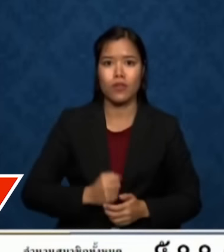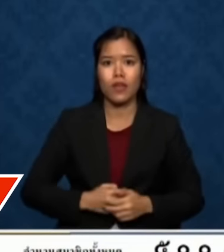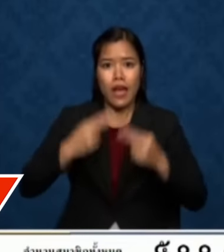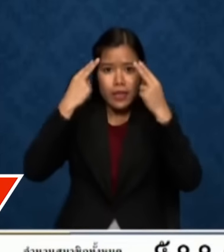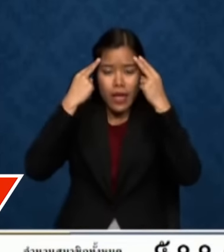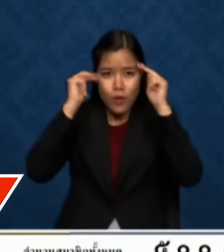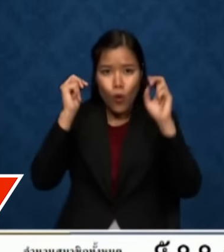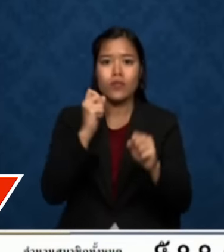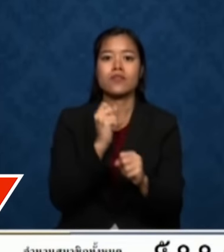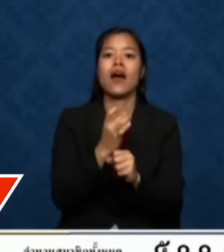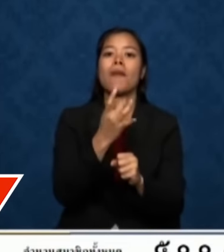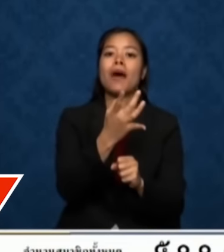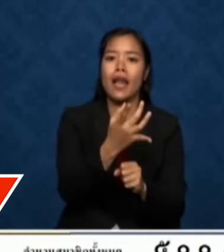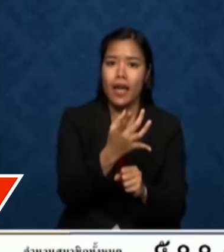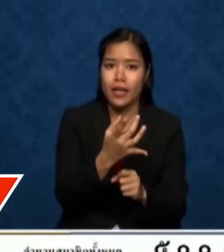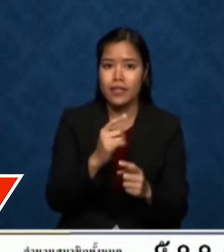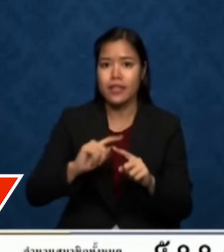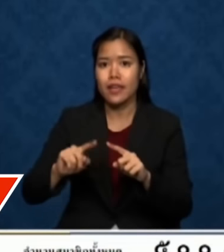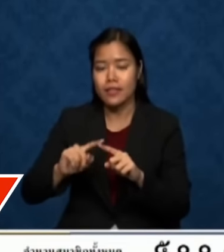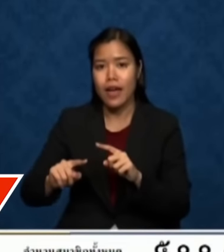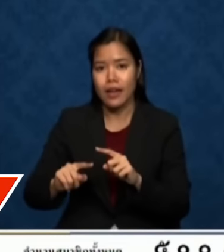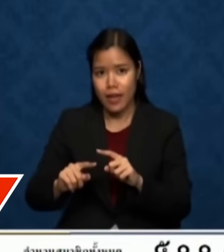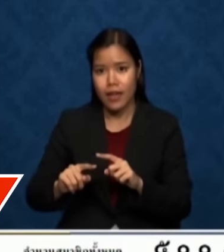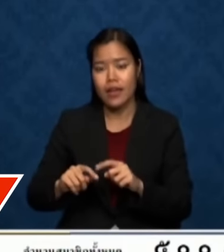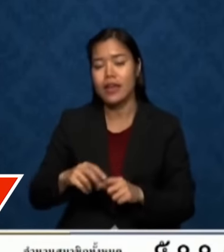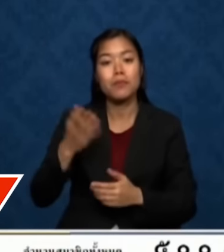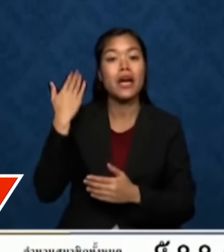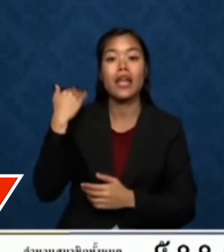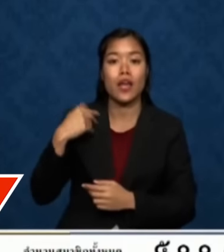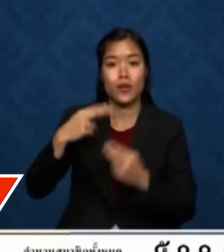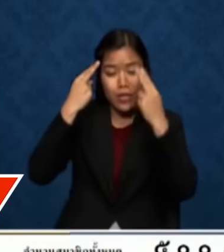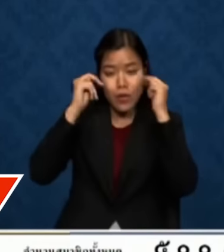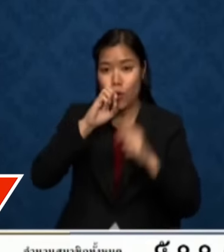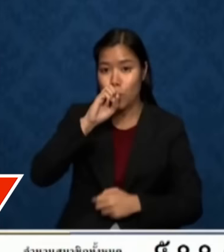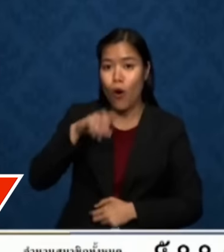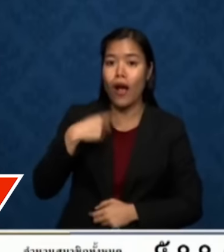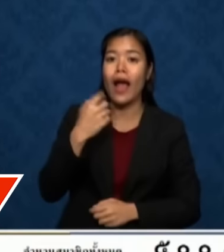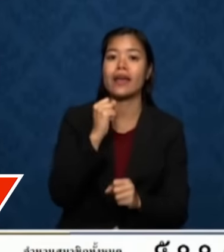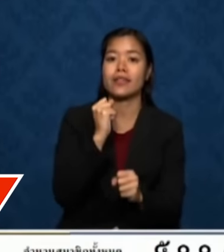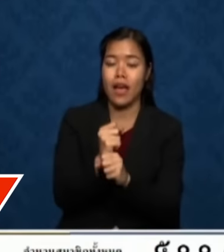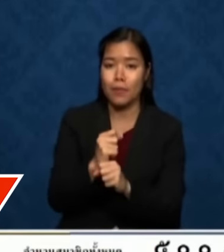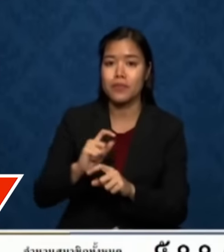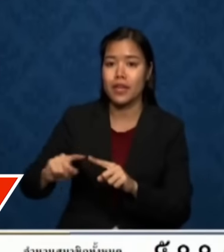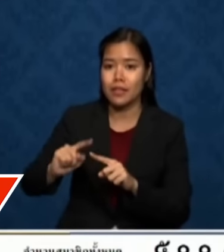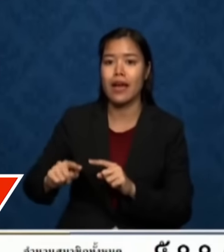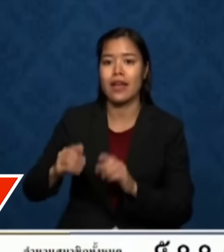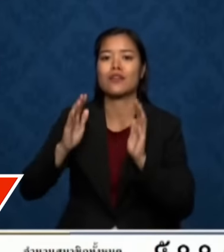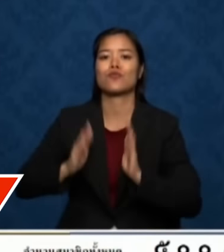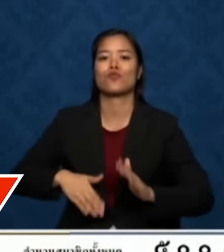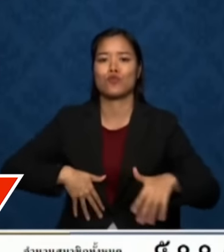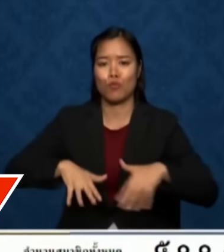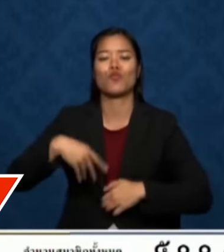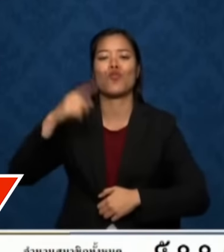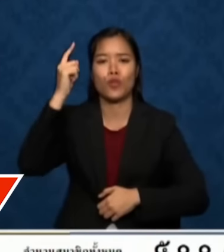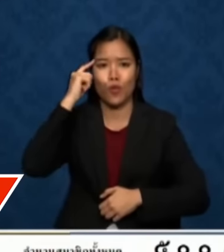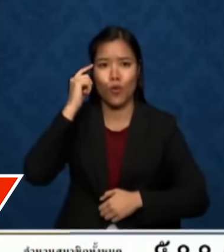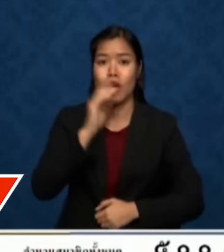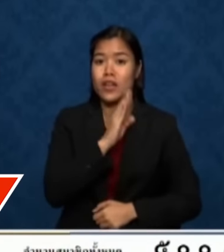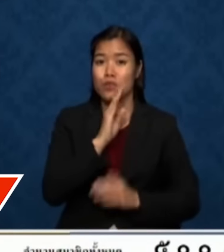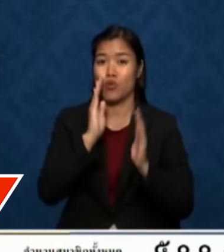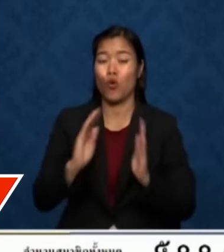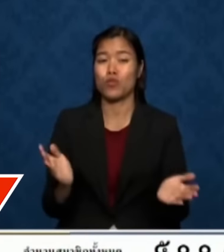ว่าใครเป็นคนทำดิฉันมั่นใจค่ะว่าอย่างน้อยๆเนี่ยถ้าเป็นคนที่เขาสนับสนุนท่านนายกจริงๆเข